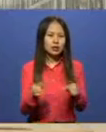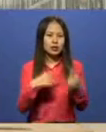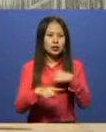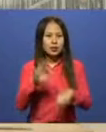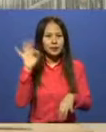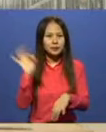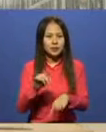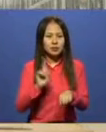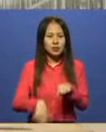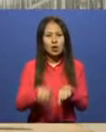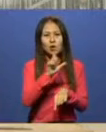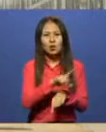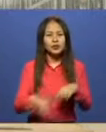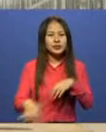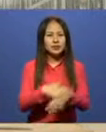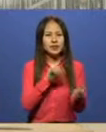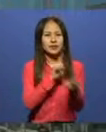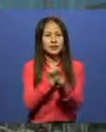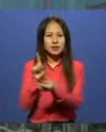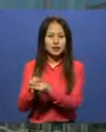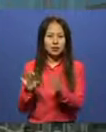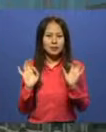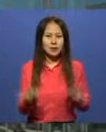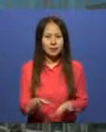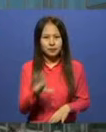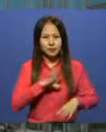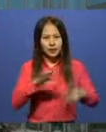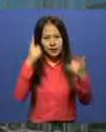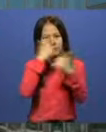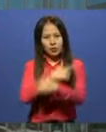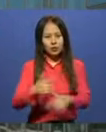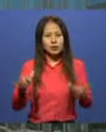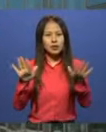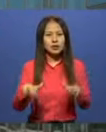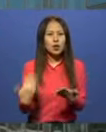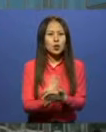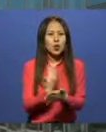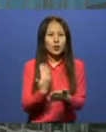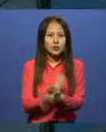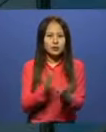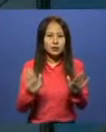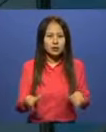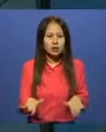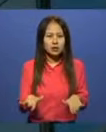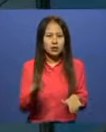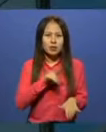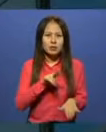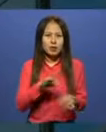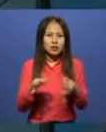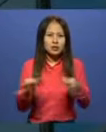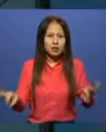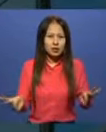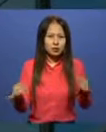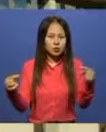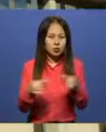жеңілдетілген кандидаттардың халықпен кездесуіне тең мүмкіндік жасалған. Сондай-ақ ақпарат құралдарының қолжетімділігі үгіт-насихат жұмыстарының демократиялық талаптарға